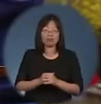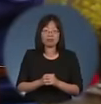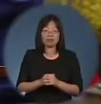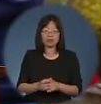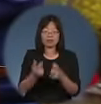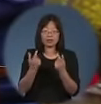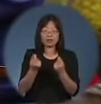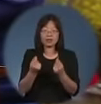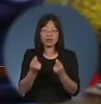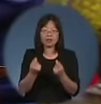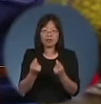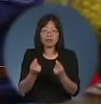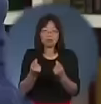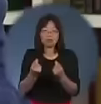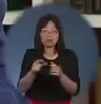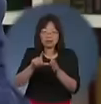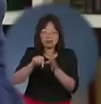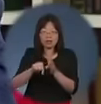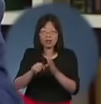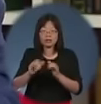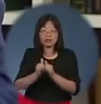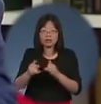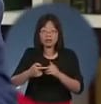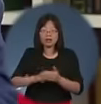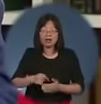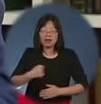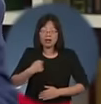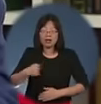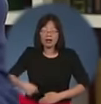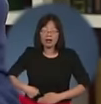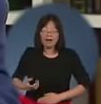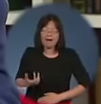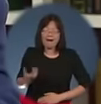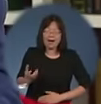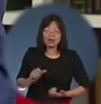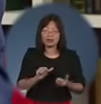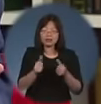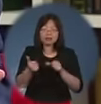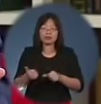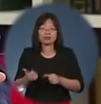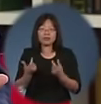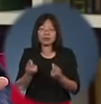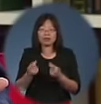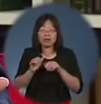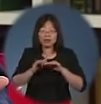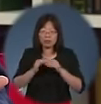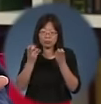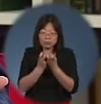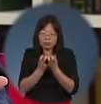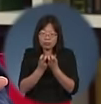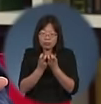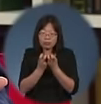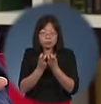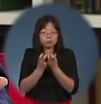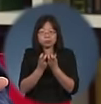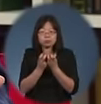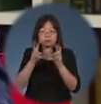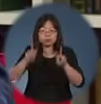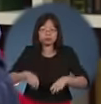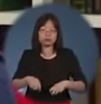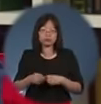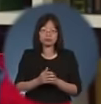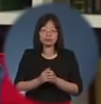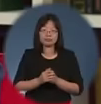그렇게 될 때 국민들 가슴에 미어 터집니다 예 근데 미어 터지는 걸 해결할 방법이 없어요 없어 예